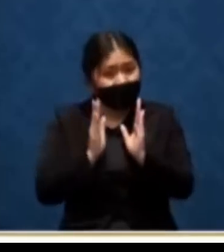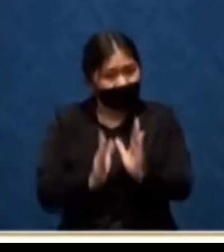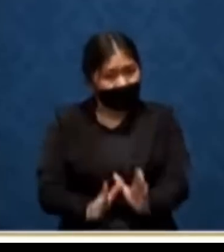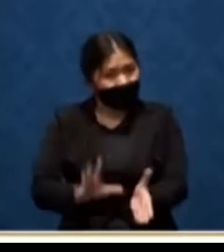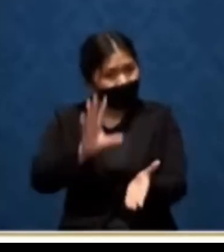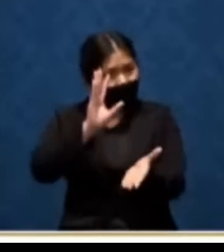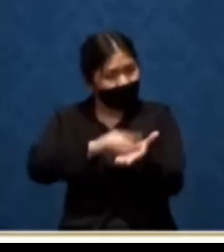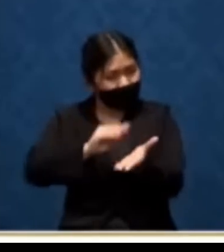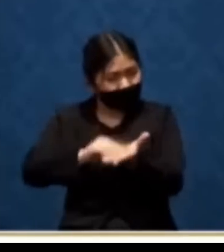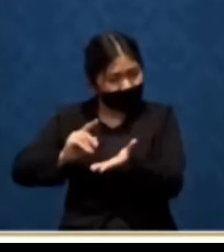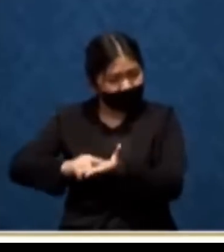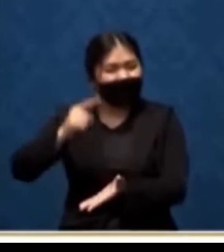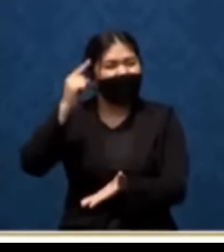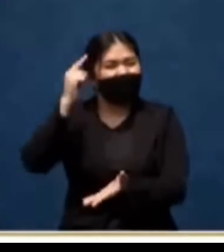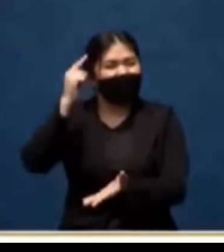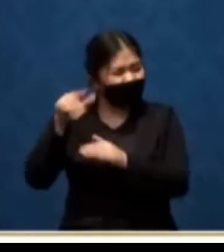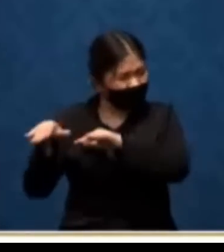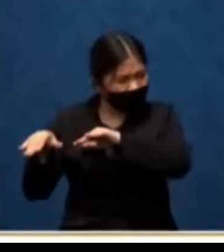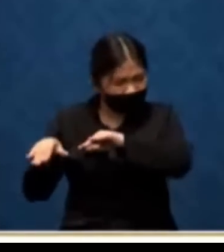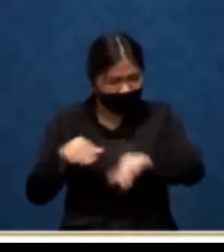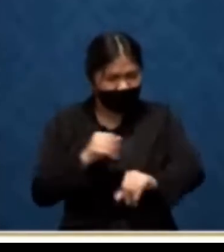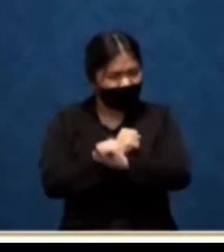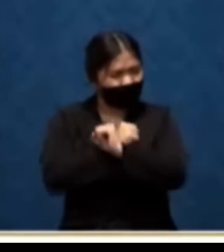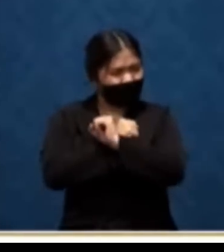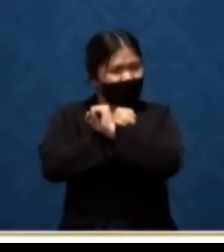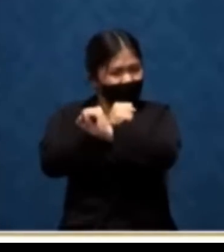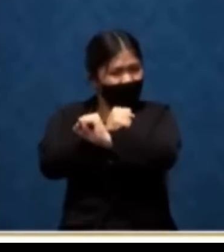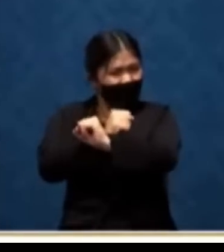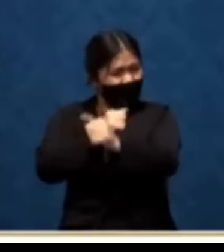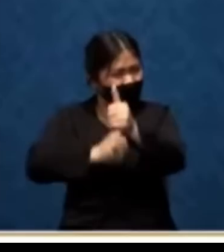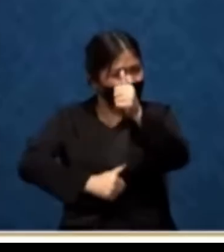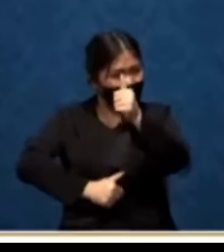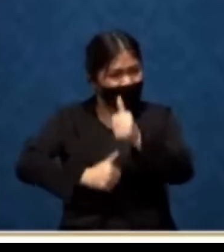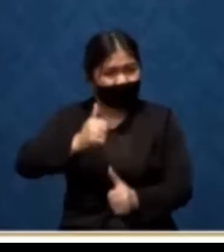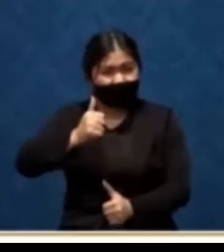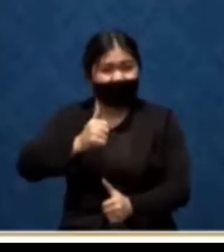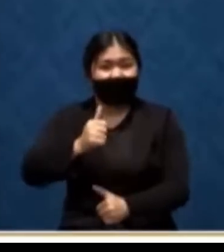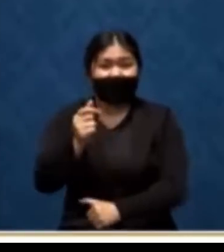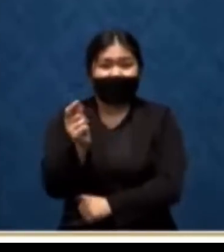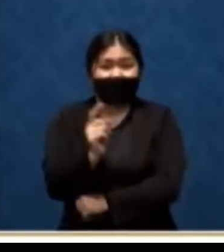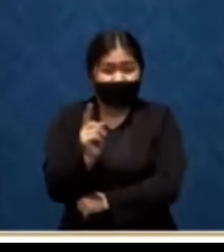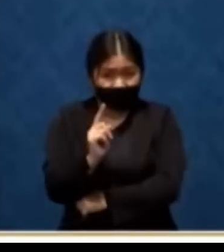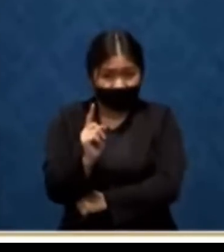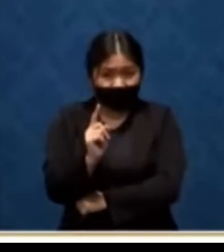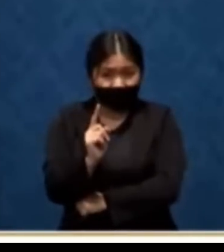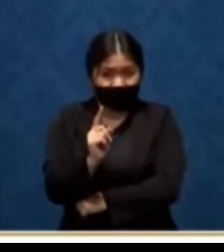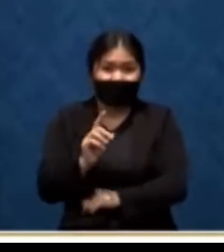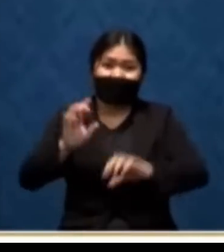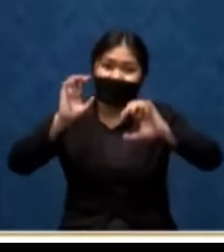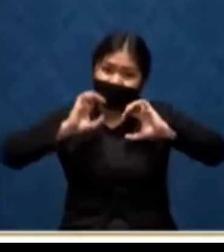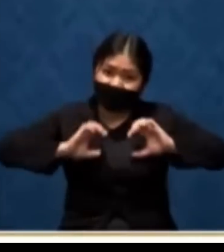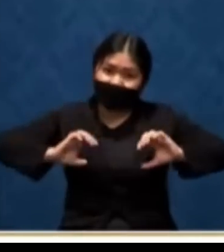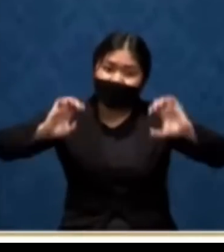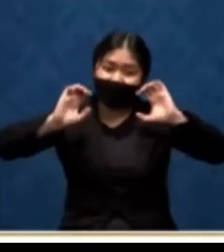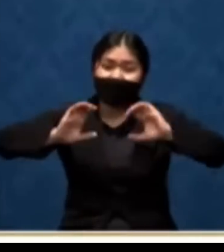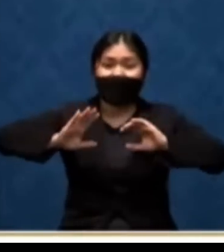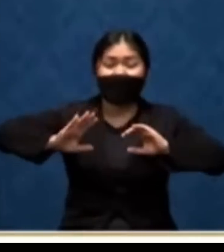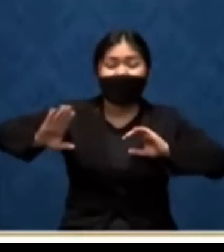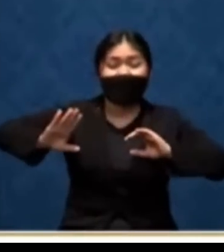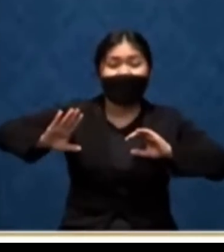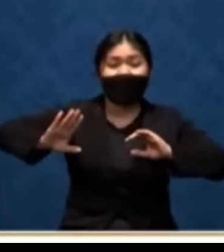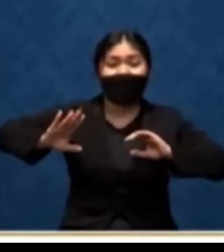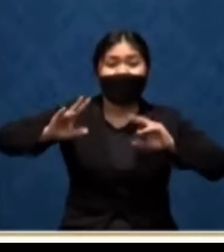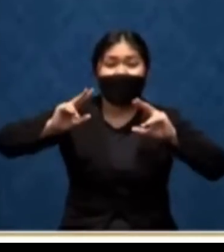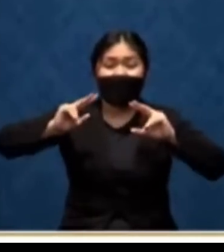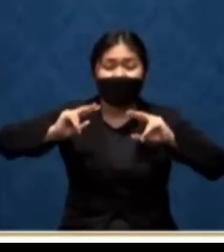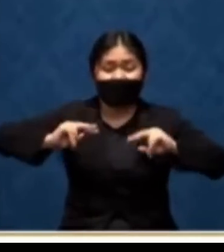ดีที่สุดต้องเตรียมการป้องกันอย่างดีที่สุดไม่ให้มันเกิดขึ้นคือรัฐบาลของพลเอกประยุทธ์ที่อ้